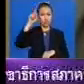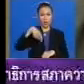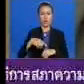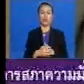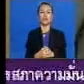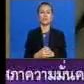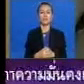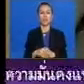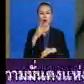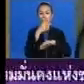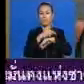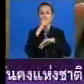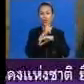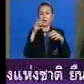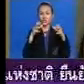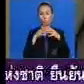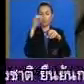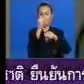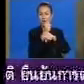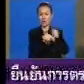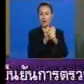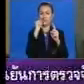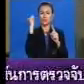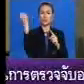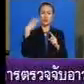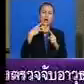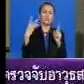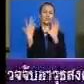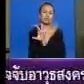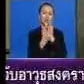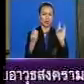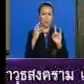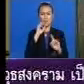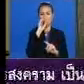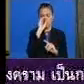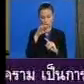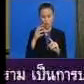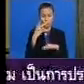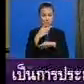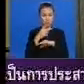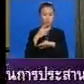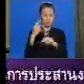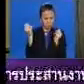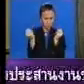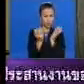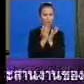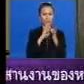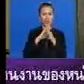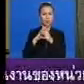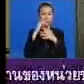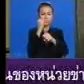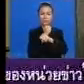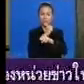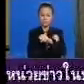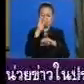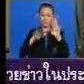ชัญญักนะครับประธานคณะแรงงานและสวัสดิการสังคมสภาที่ปรึกษาเศรษฐกิจก็ประเมินว่าปัญหาดังกล่าวจะส่งผลกระทบด้านแรงงานมากกว่า